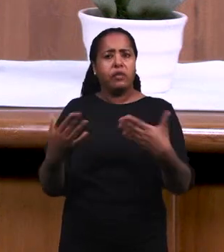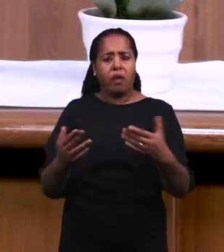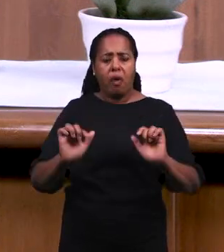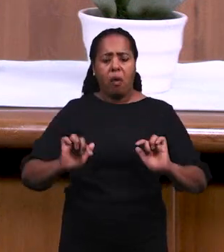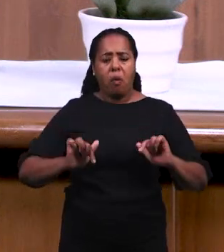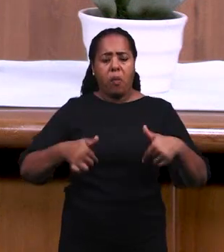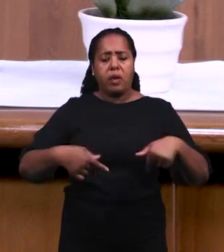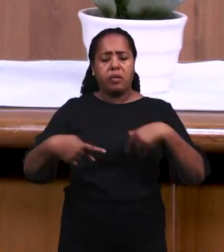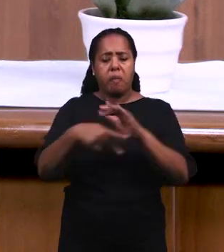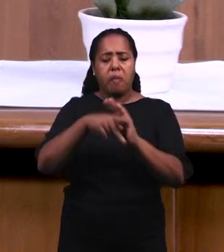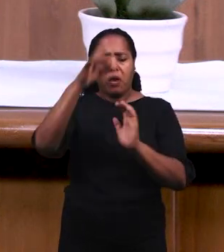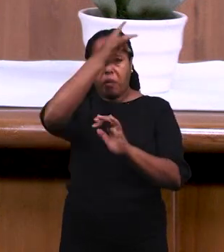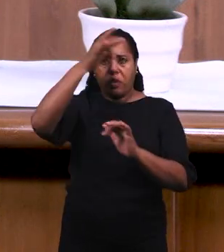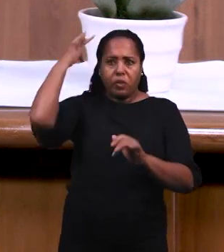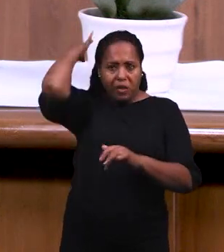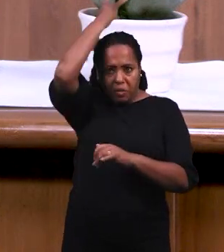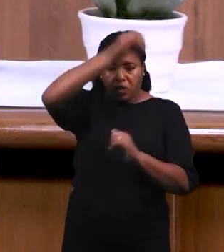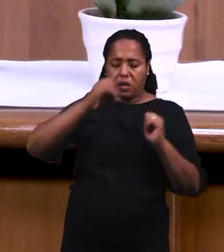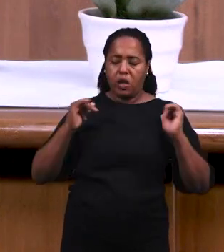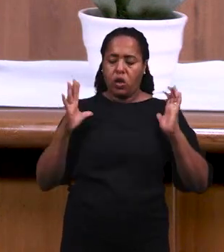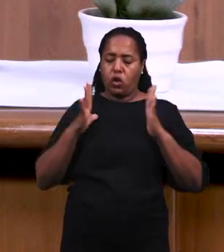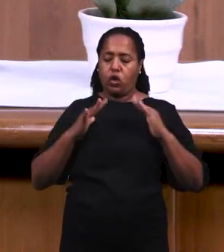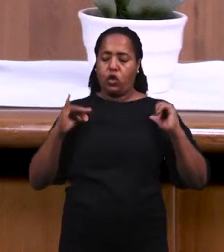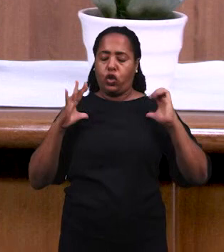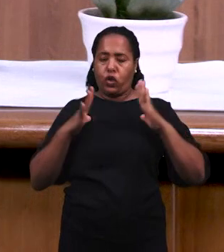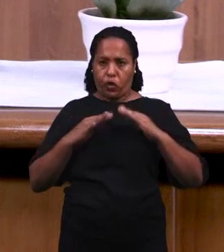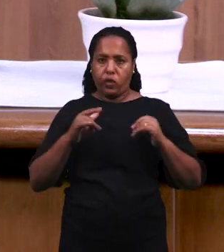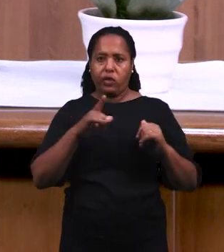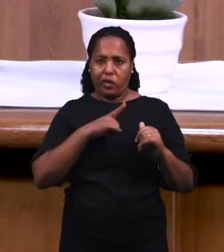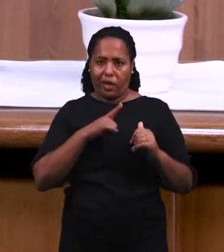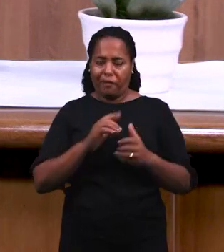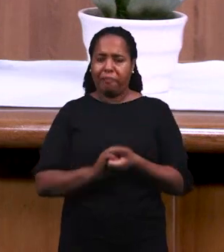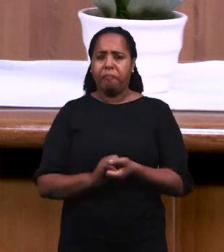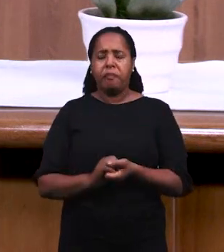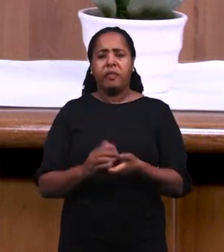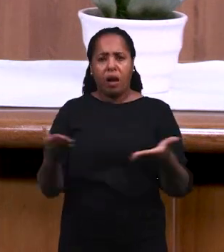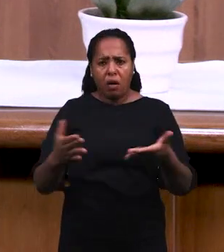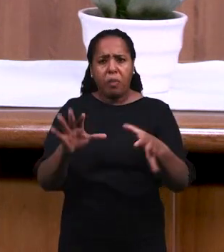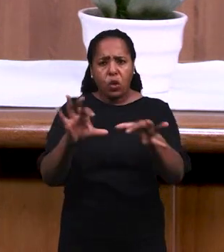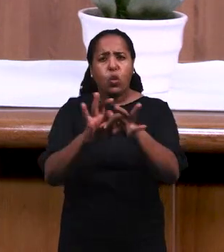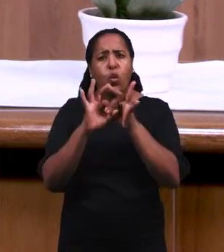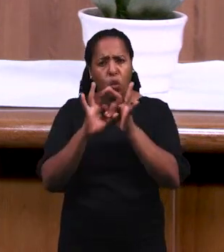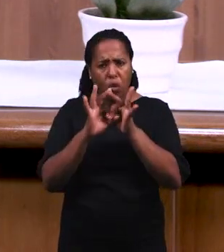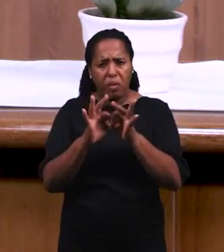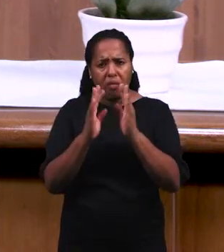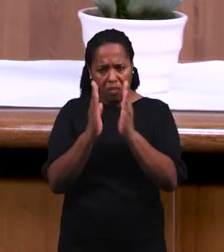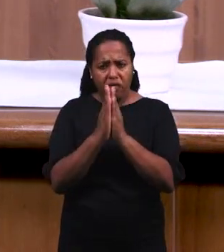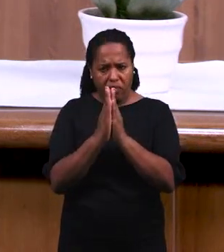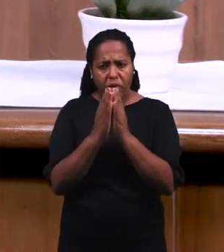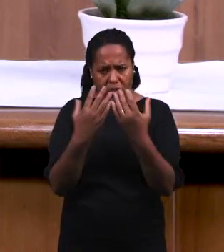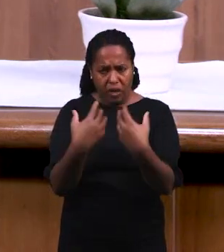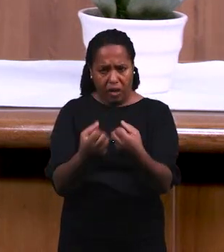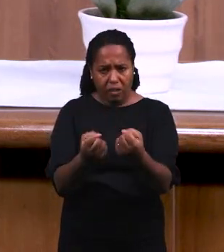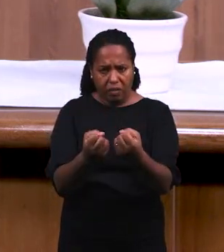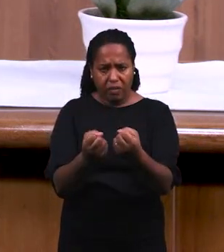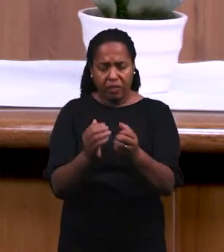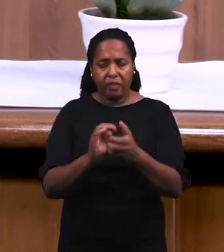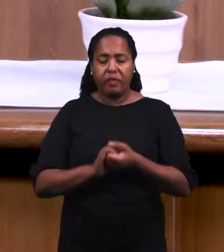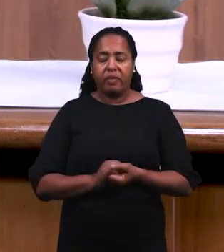что есть действие Духа Святого, действие ангелов Господних в этой молитве с возложением рук. Давайте